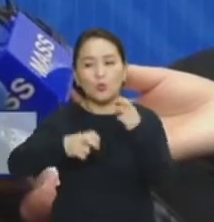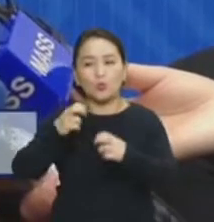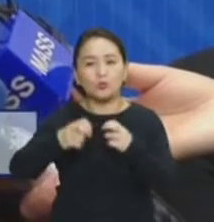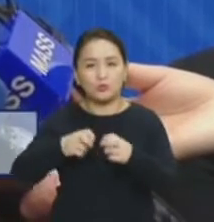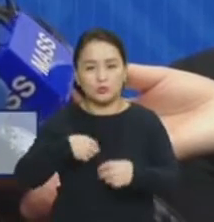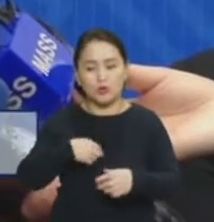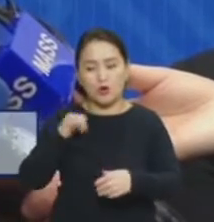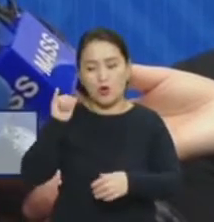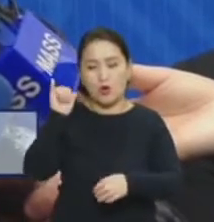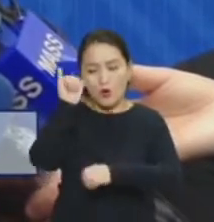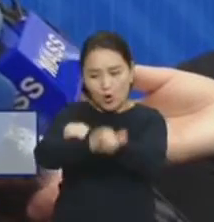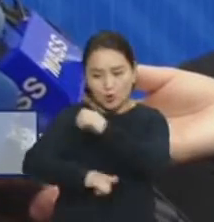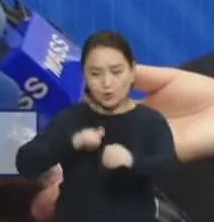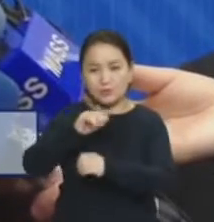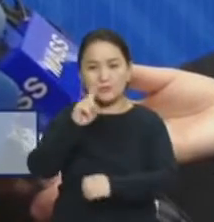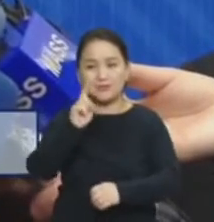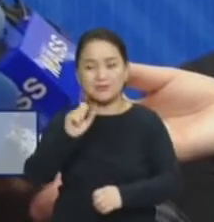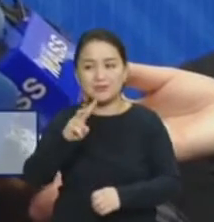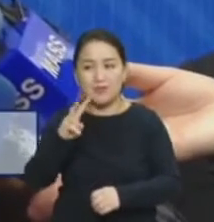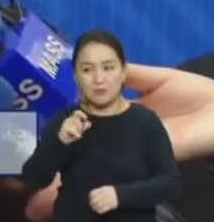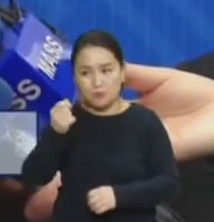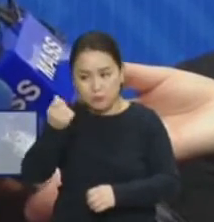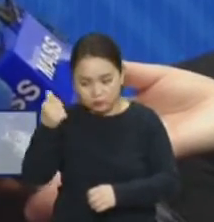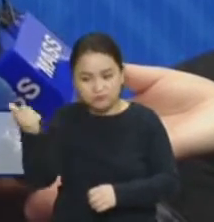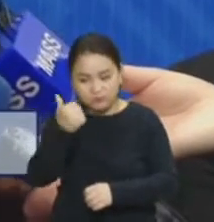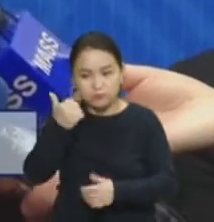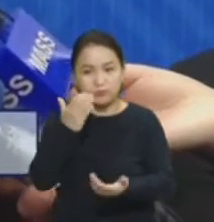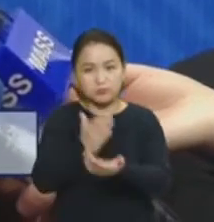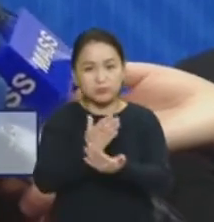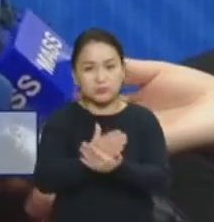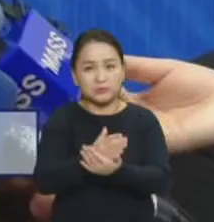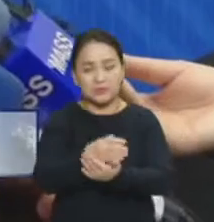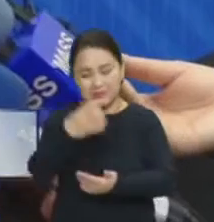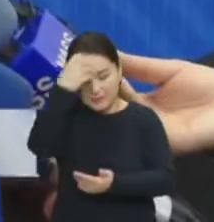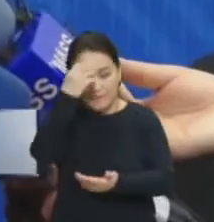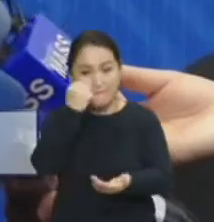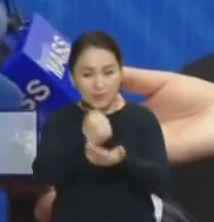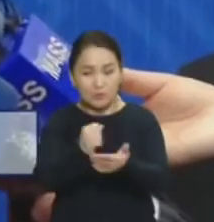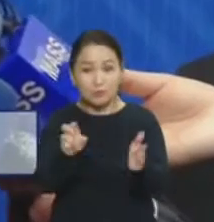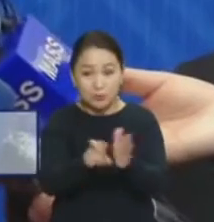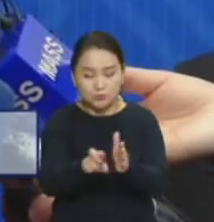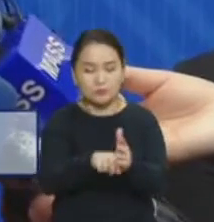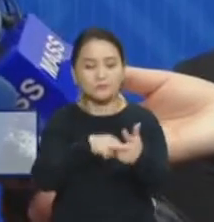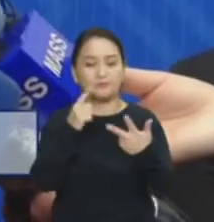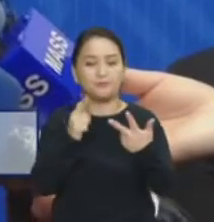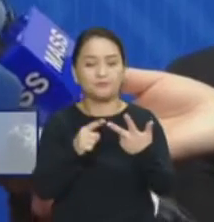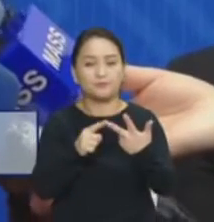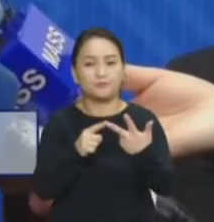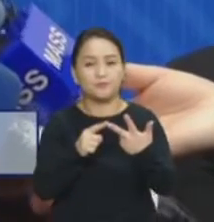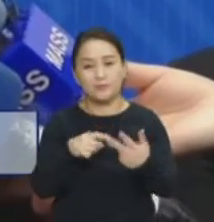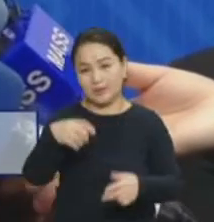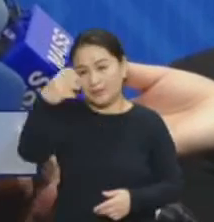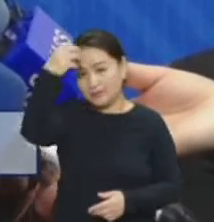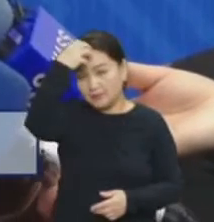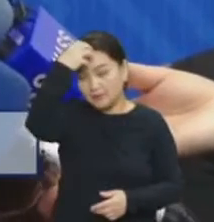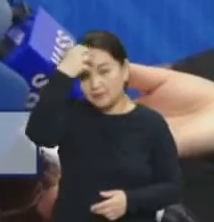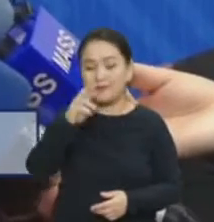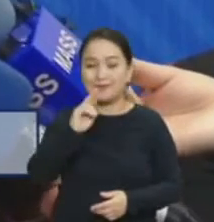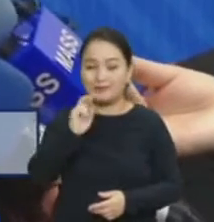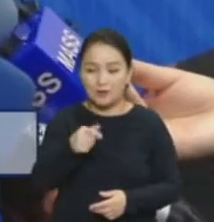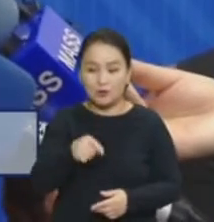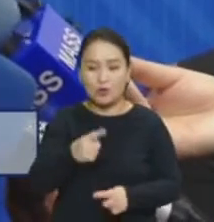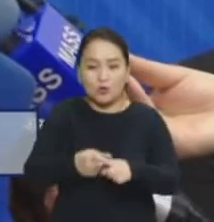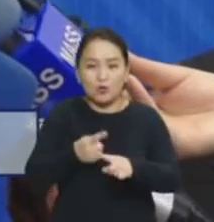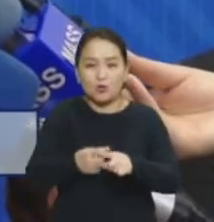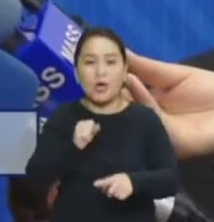бид нар олон улсын зах зээл дээр мөнгөө босгочлоо гэсэн. Тэр хүмүүс засгийн газрын баталгаа гарах боломжтой. За гуравдах нь бол засгийн газар яг энэ